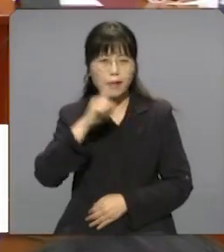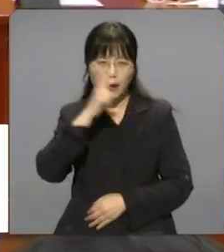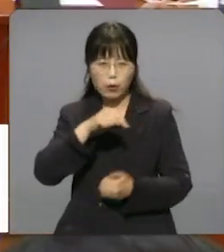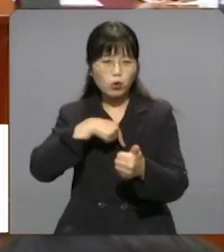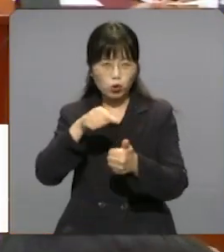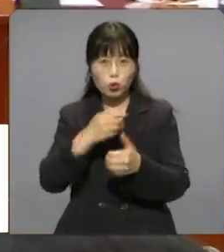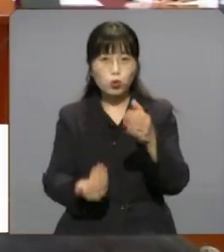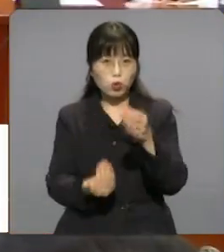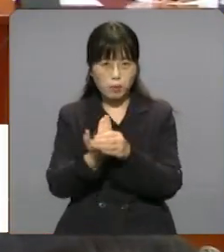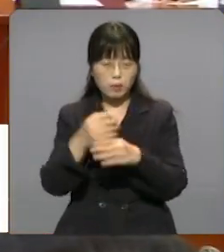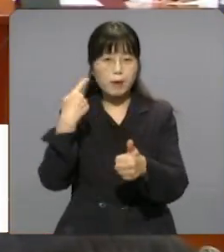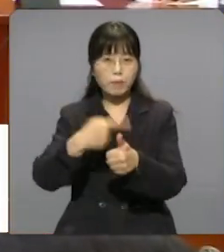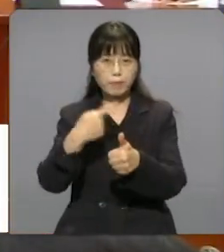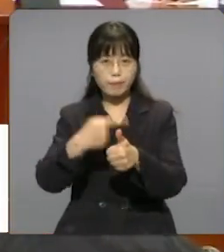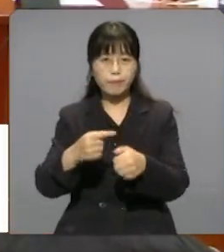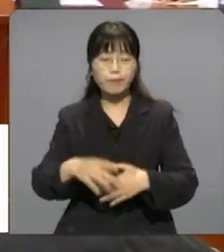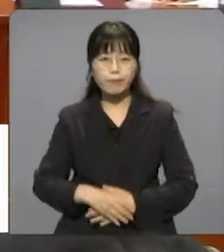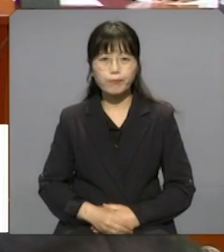교육 참사라고 비난했습니다.